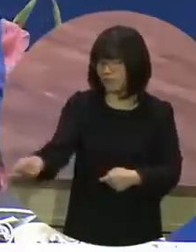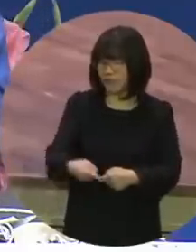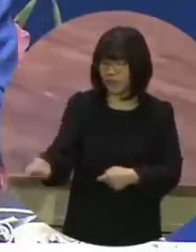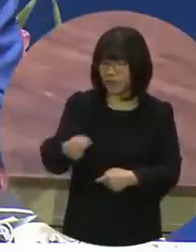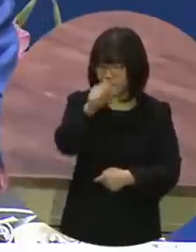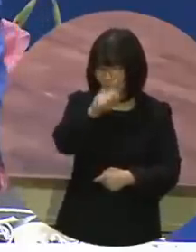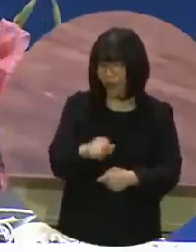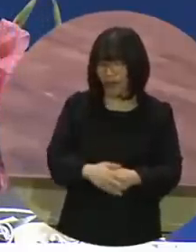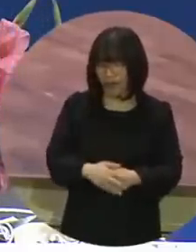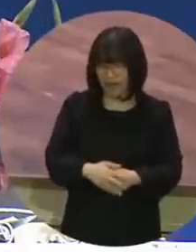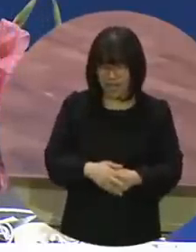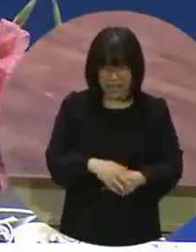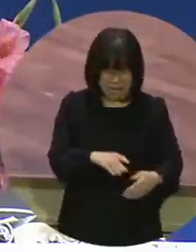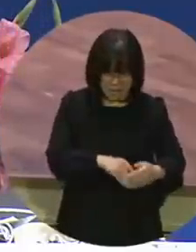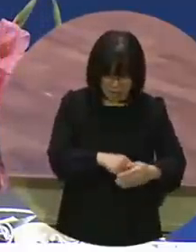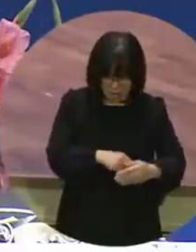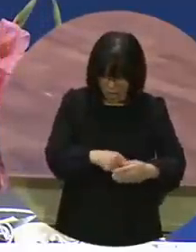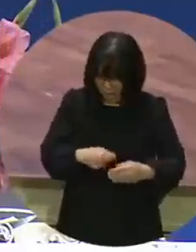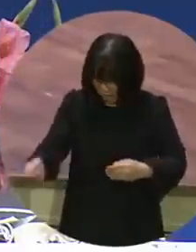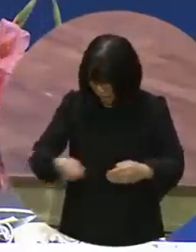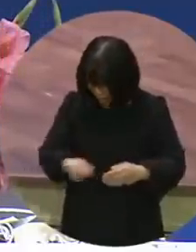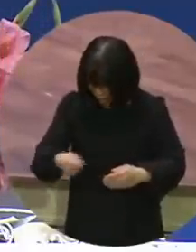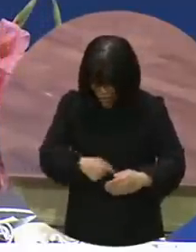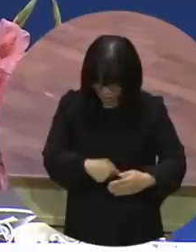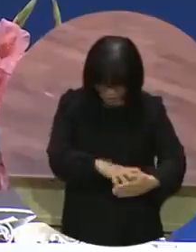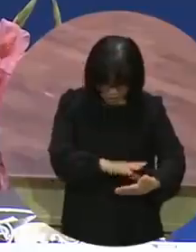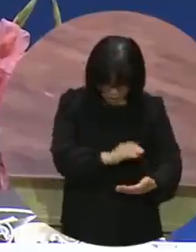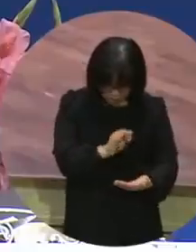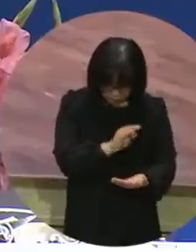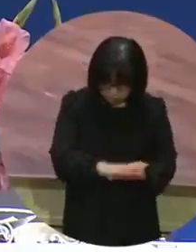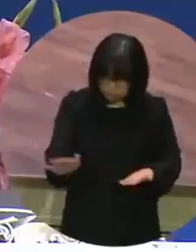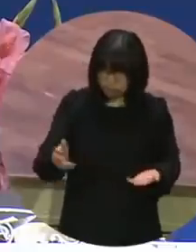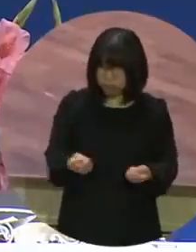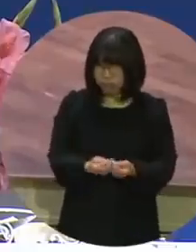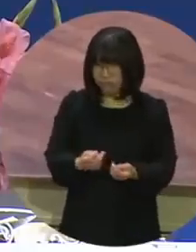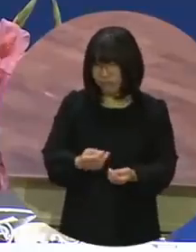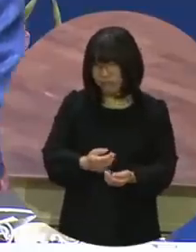해서, 아멘! 하고 끊어낼 놈 하나 있으면 좋겠습니다.